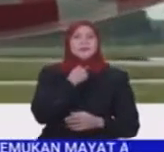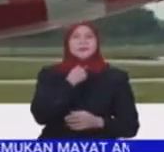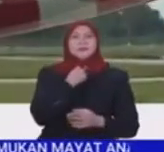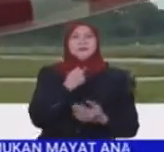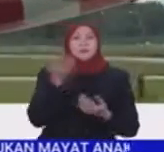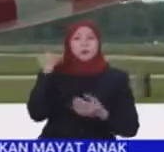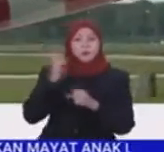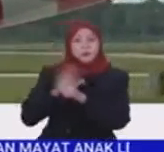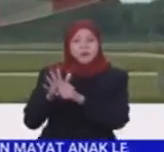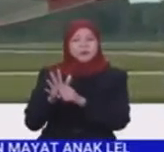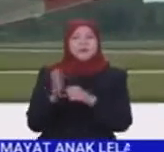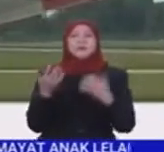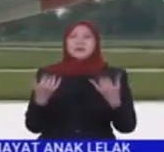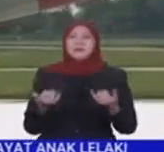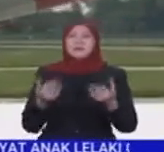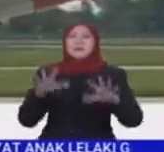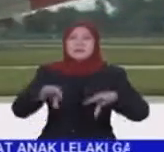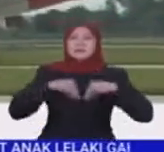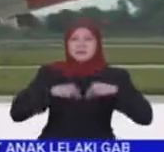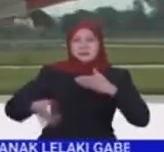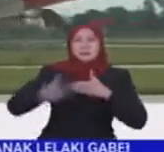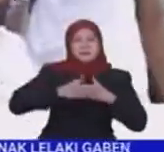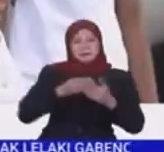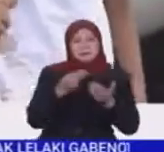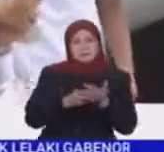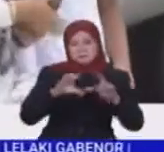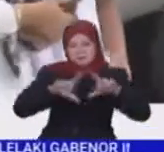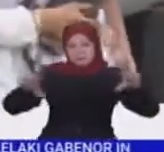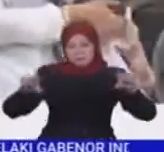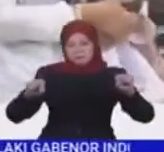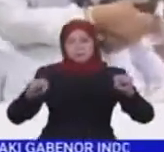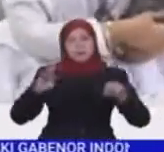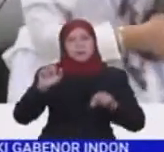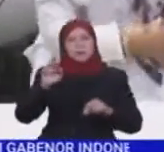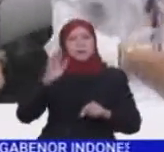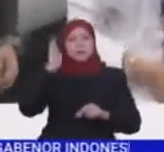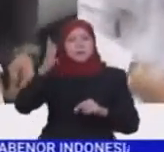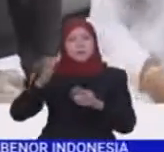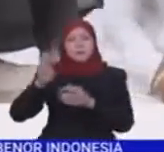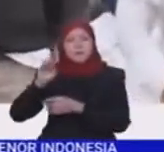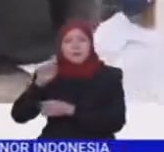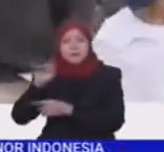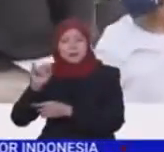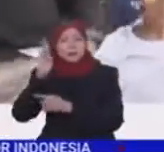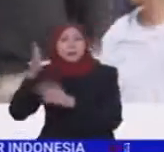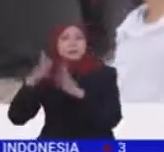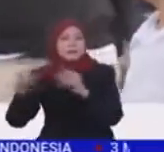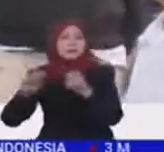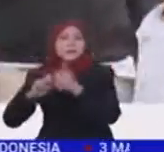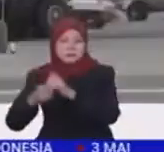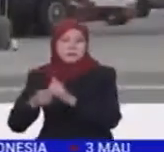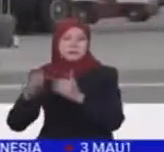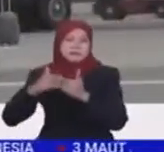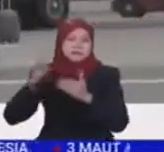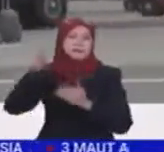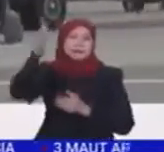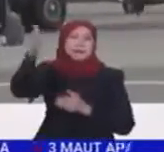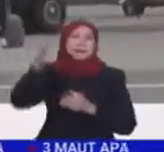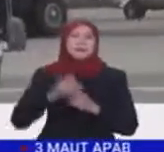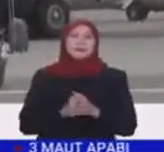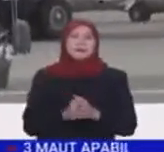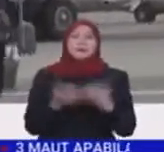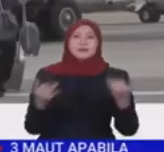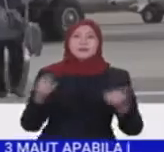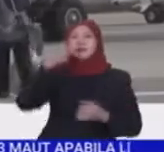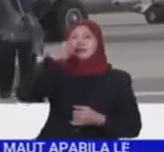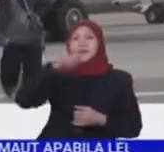telah menerima baucer perjalanan. Bakinya dijangka selesai beberapa minggu akan datang. Manakala Thai AirAsia X sedang